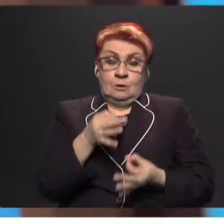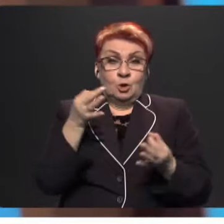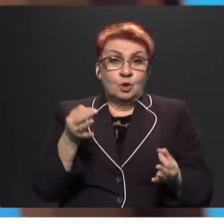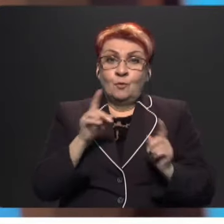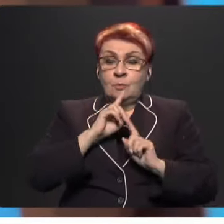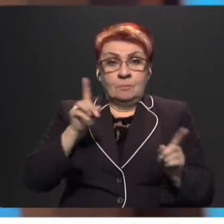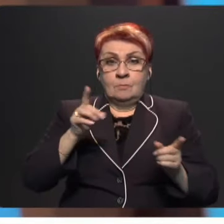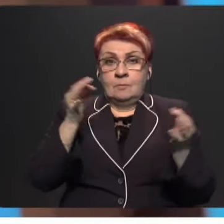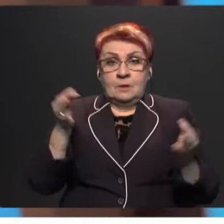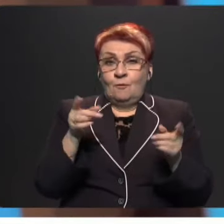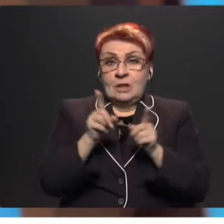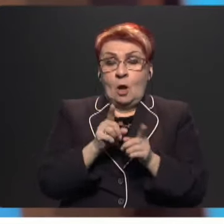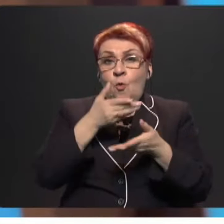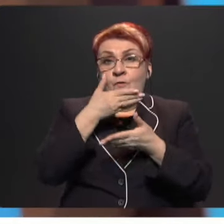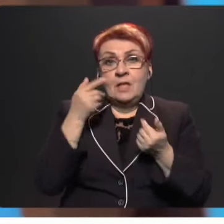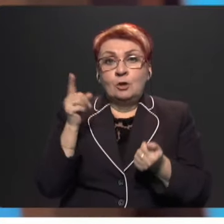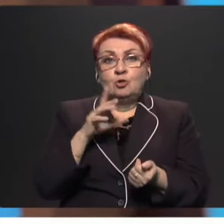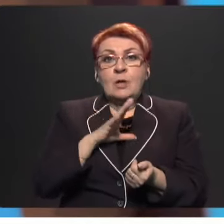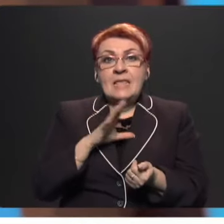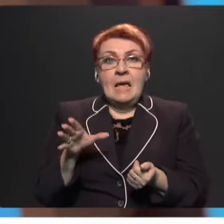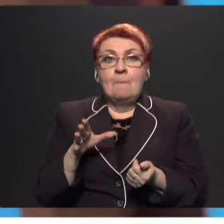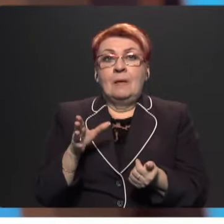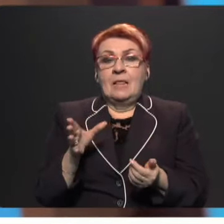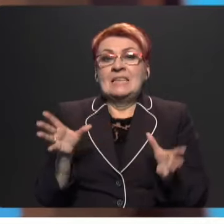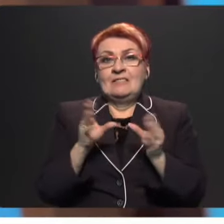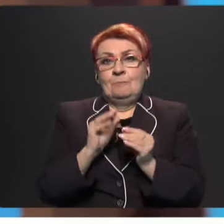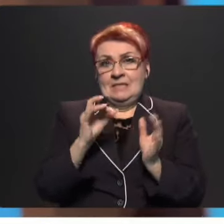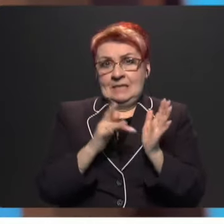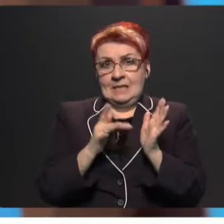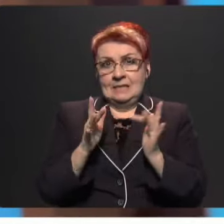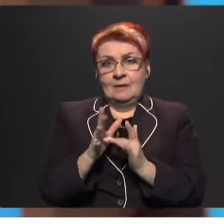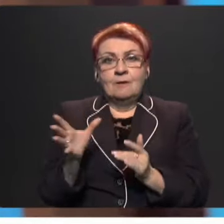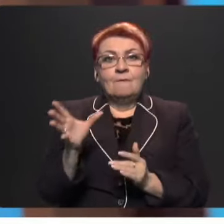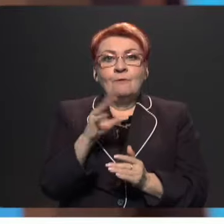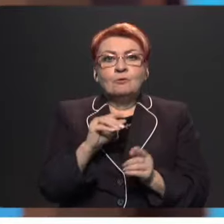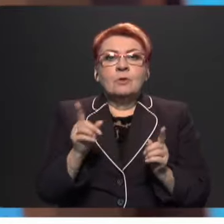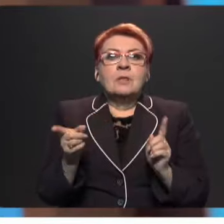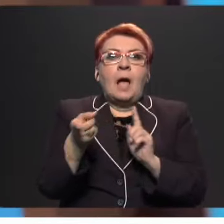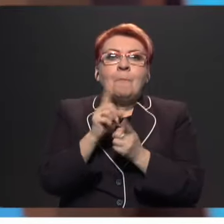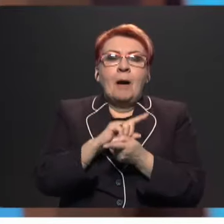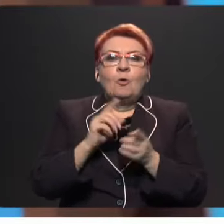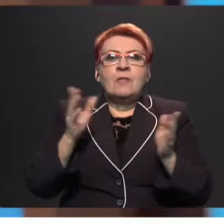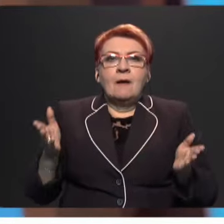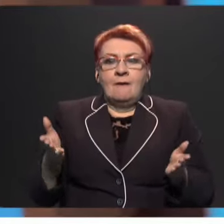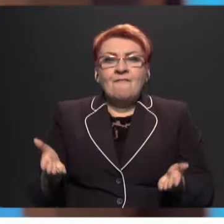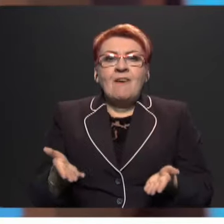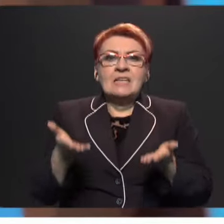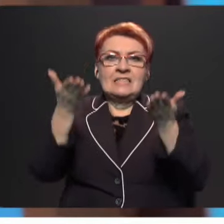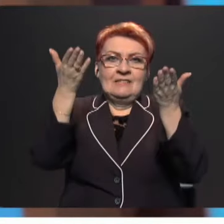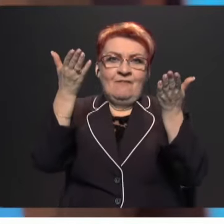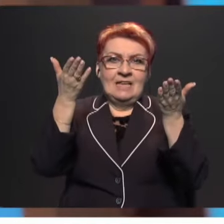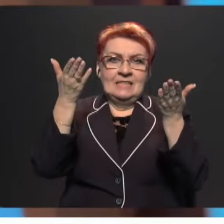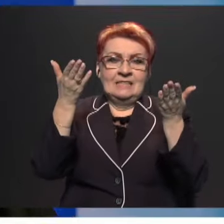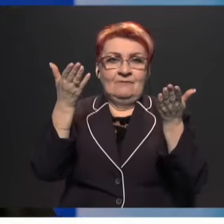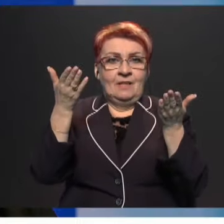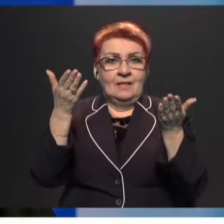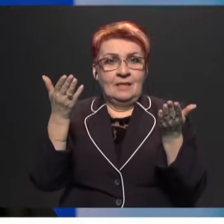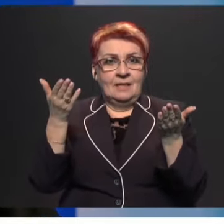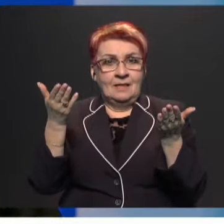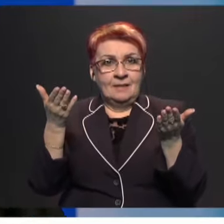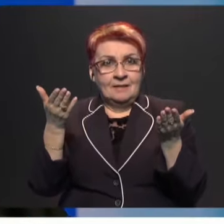что не было совместимо с христианством. Наоборот, все возвысилось Христом. Сказано не прелюбодействуй, я говорю,